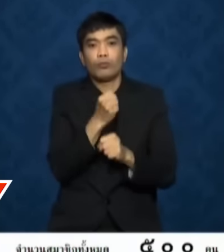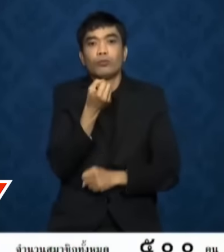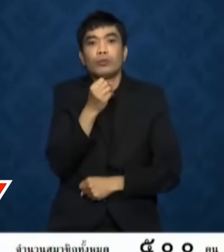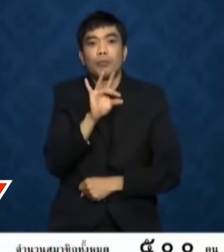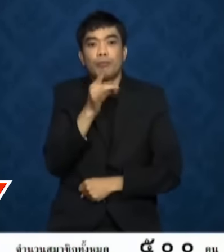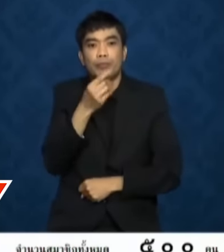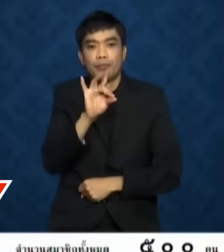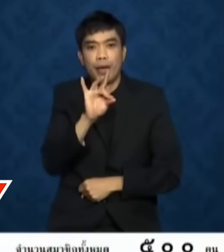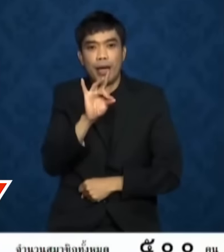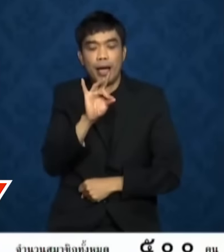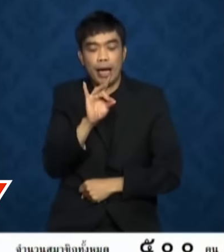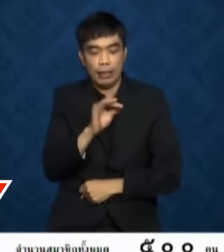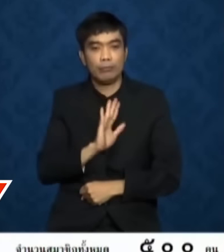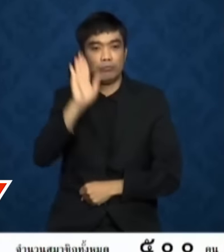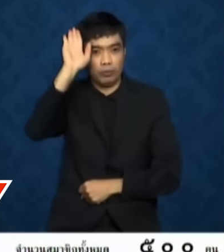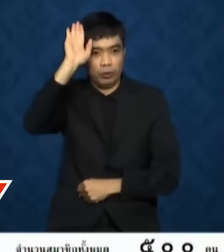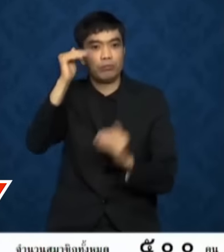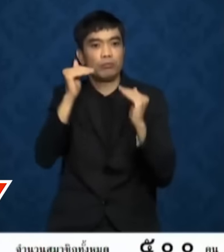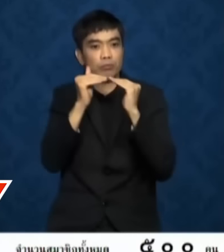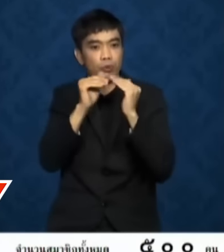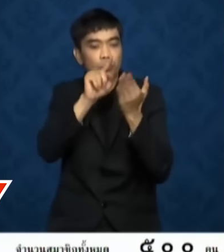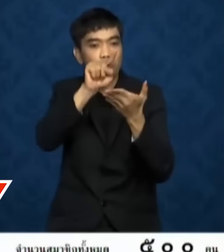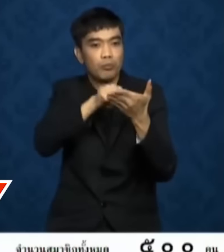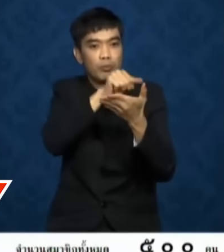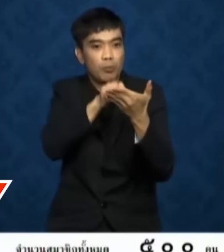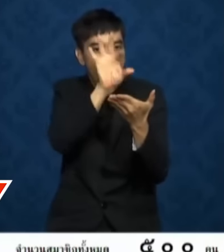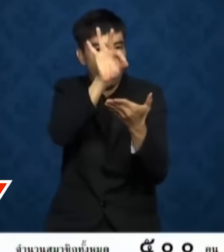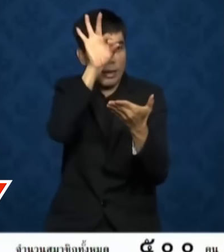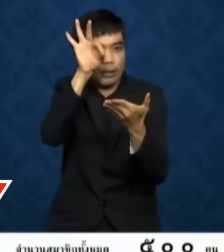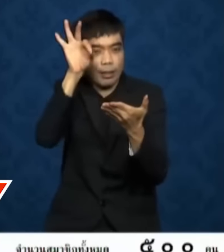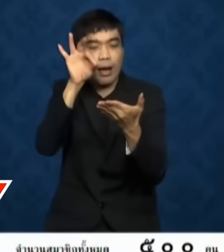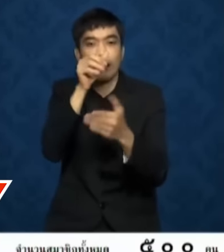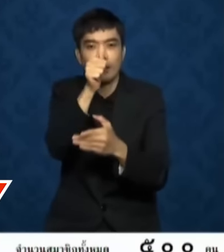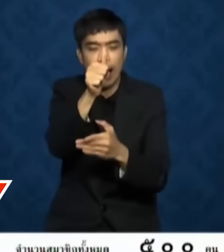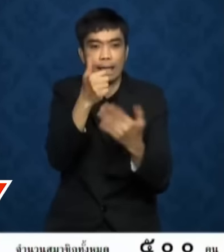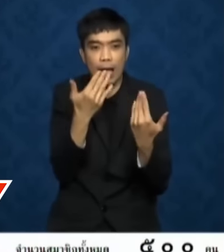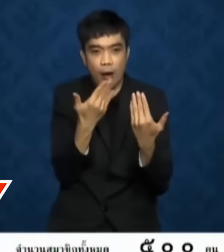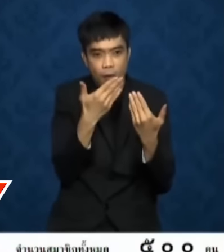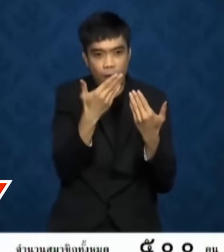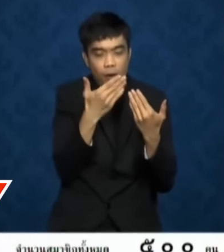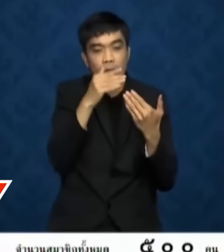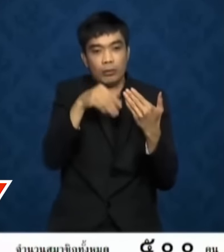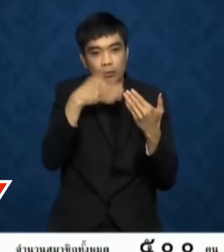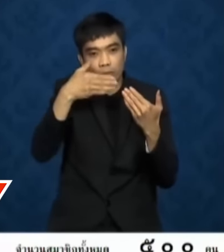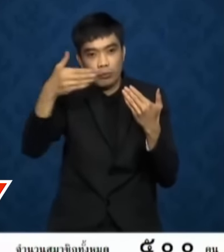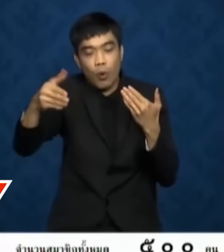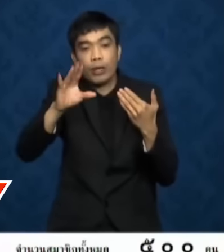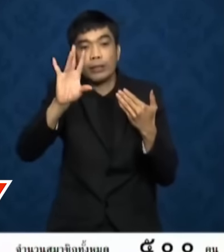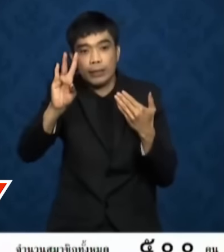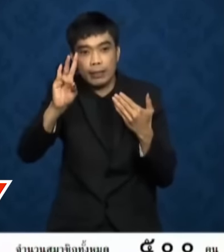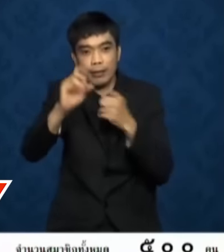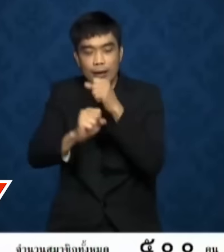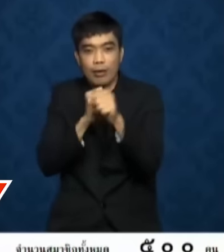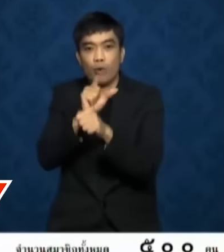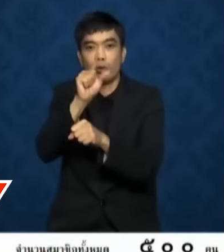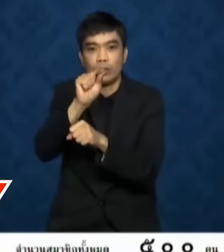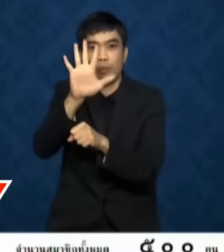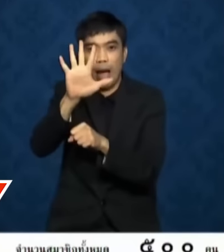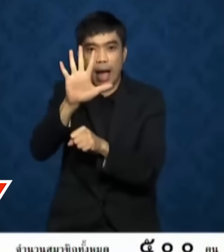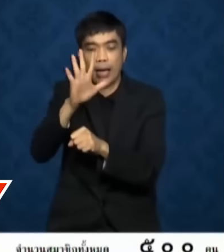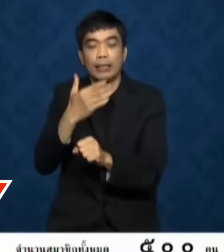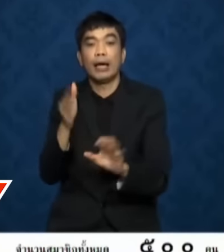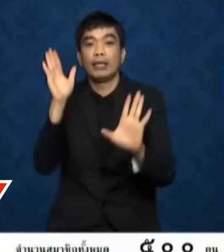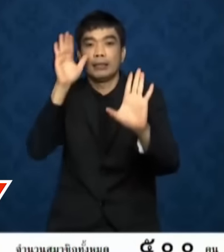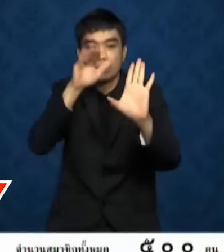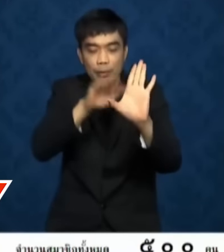ครในการออกเสียงเลือกตั้งหรือมีสิทธิ์ในการโหวตแต่คุณต้องรออีก7ปีครับจนกระทั่งอายุ25คุณถึงจะมีสิทธิ์ใน